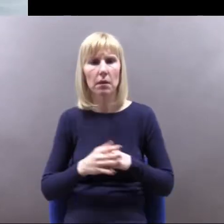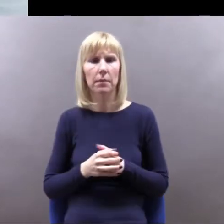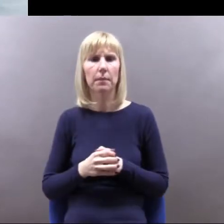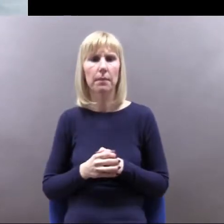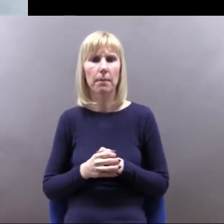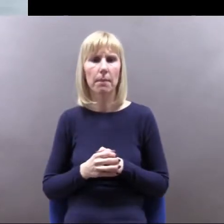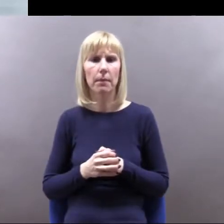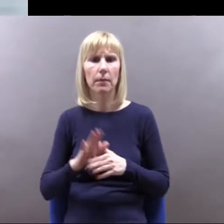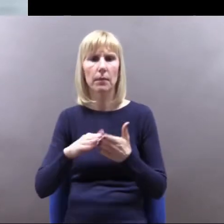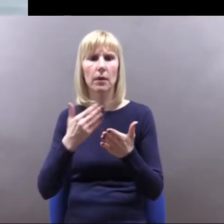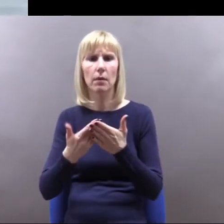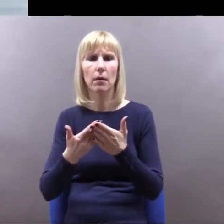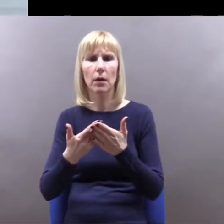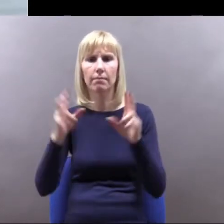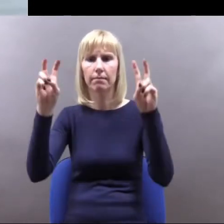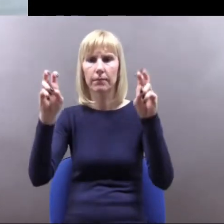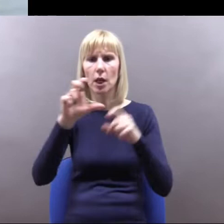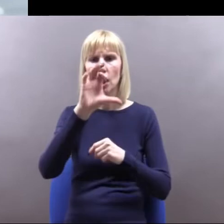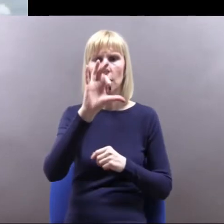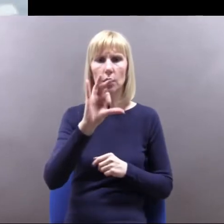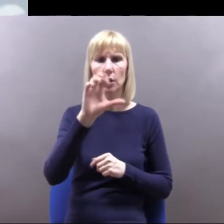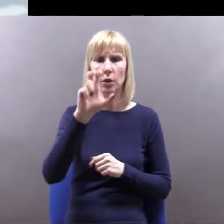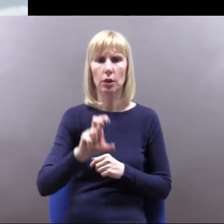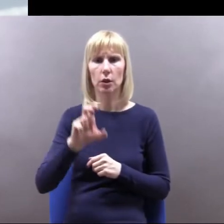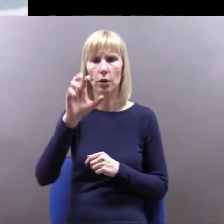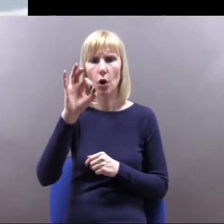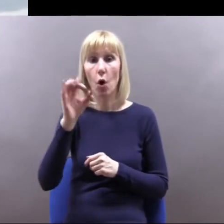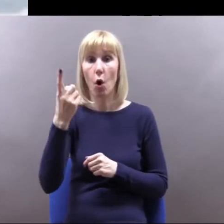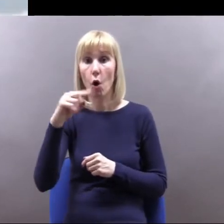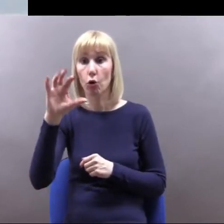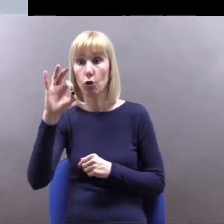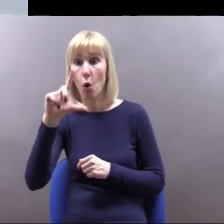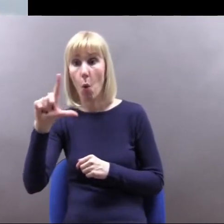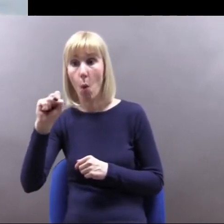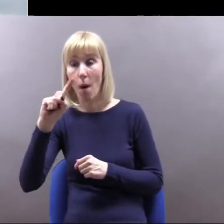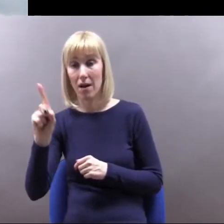absolutnego doświadczenia, jest urządzenie, które nazywa się schodołaz.